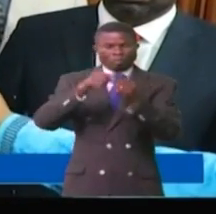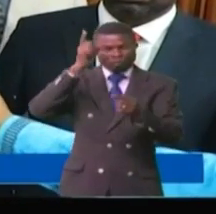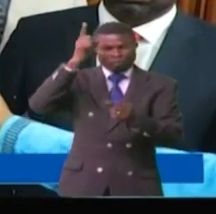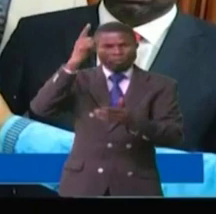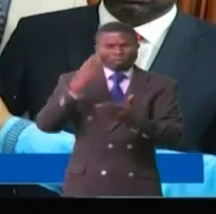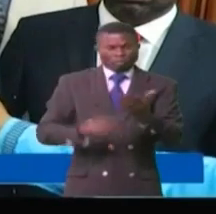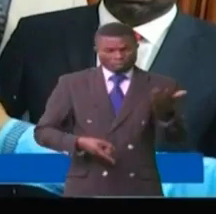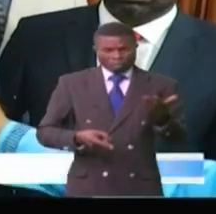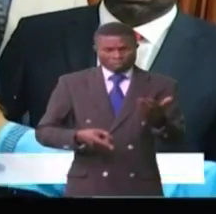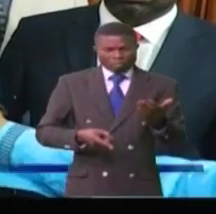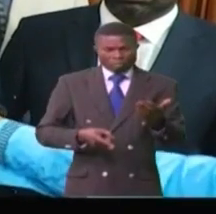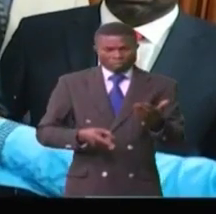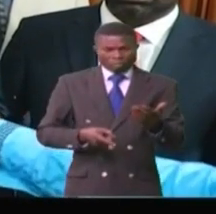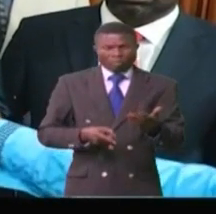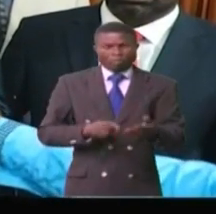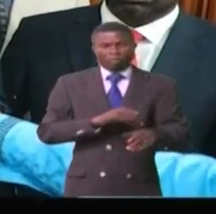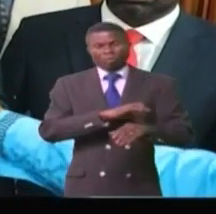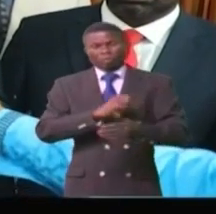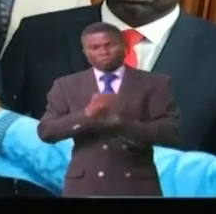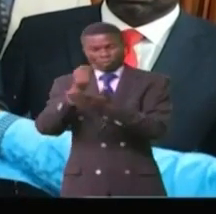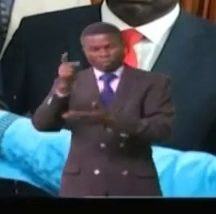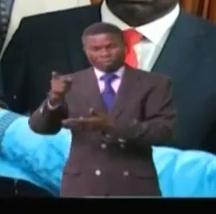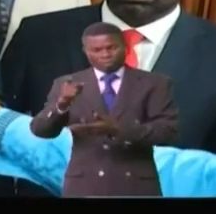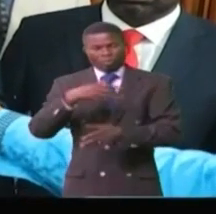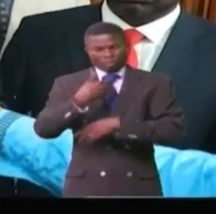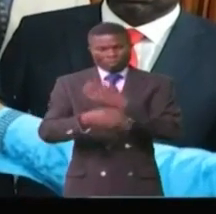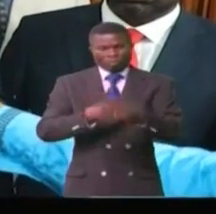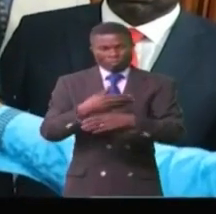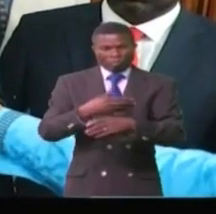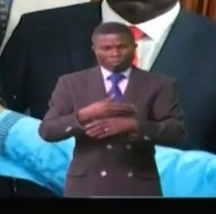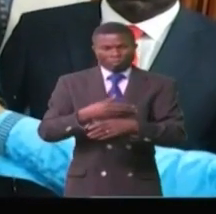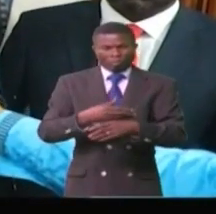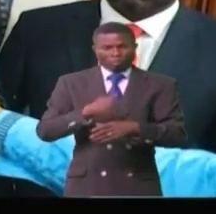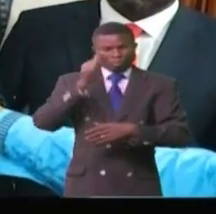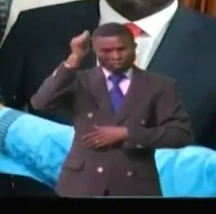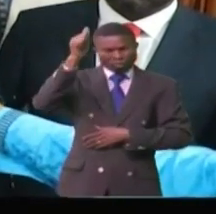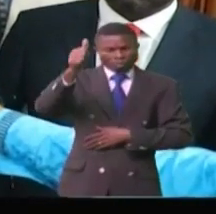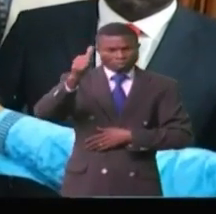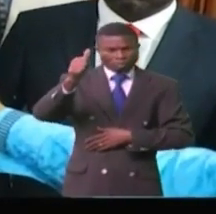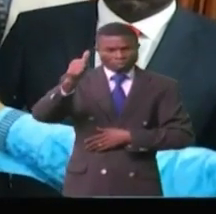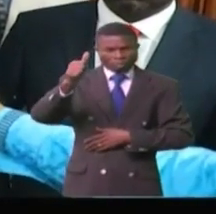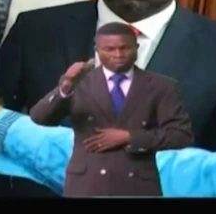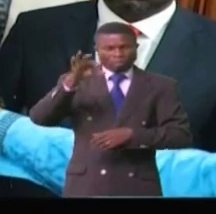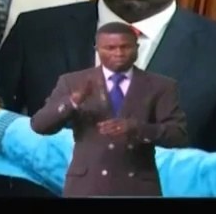c'est l'amener, réaliser, parvenir à